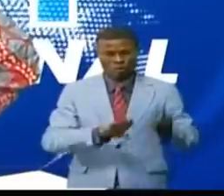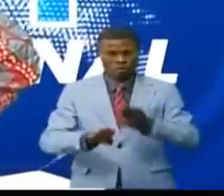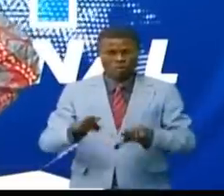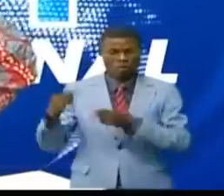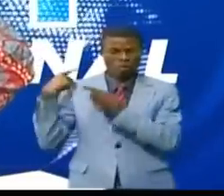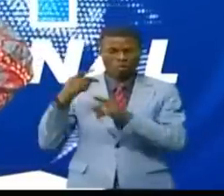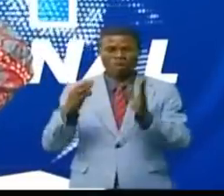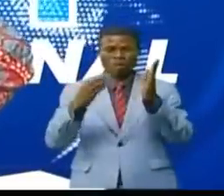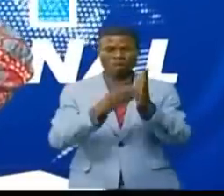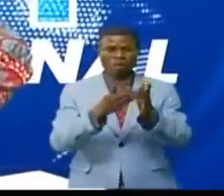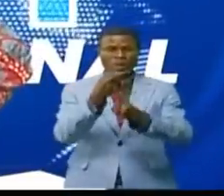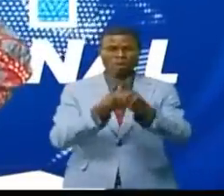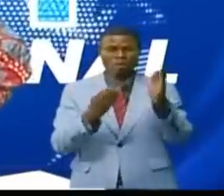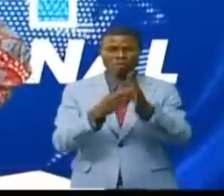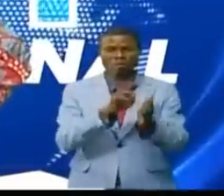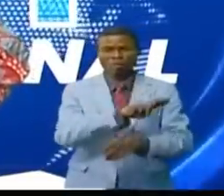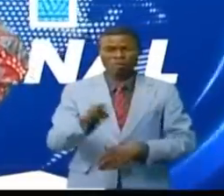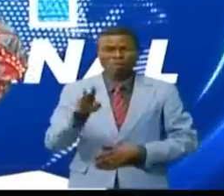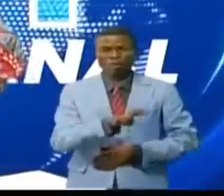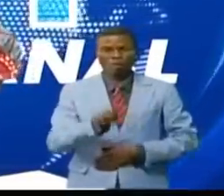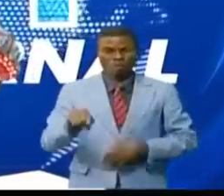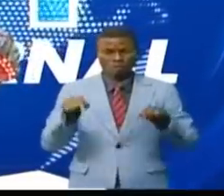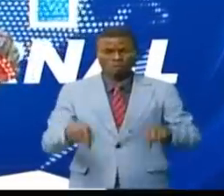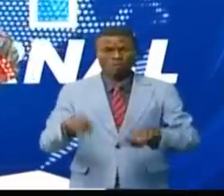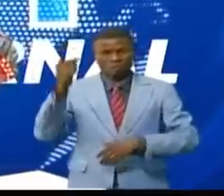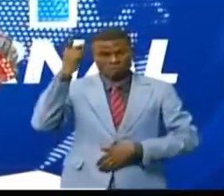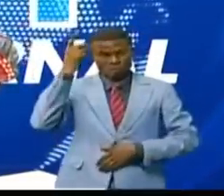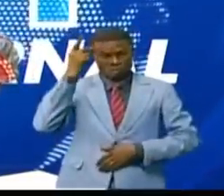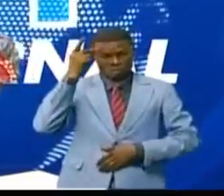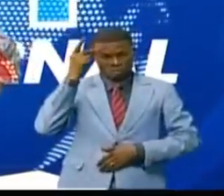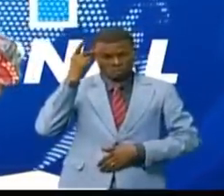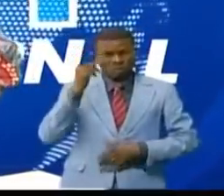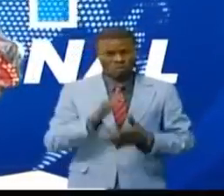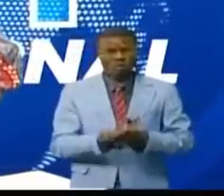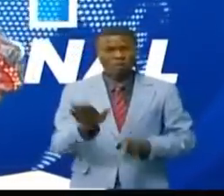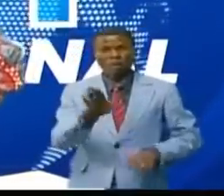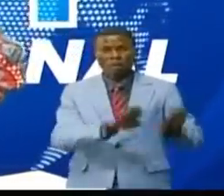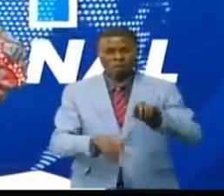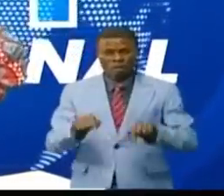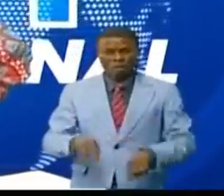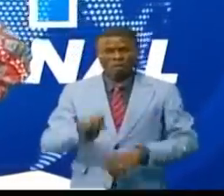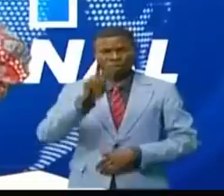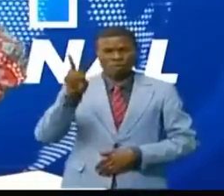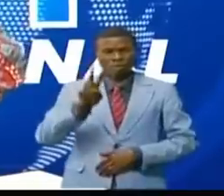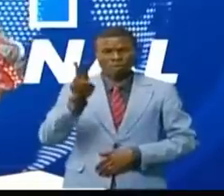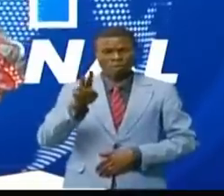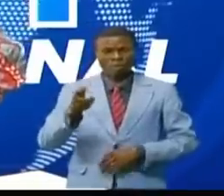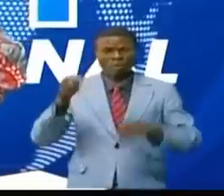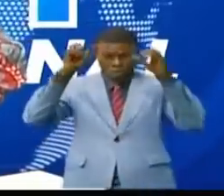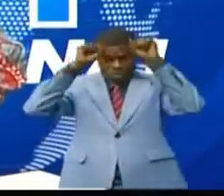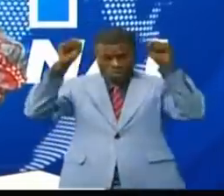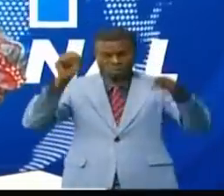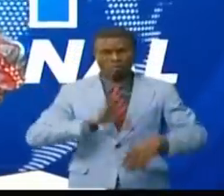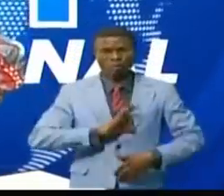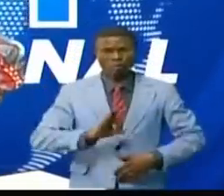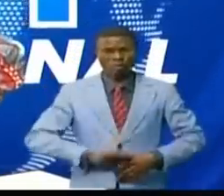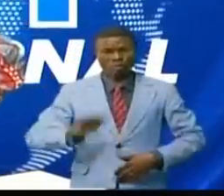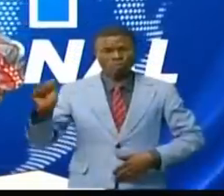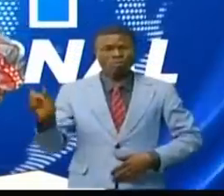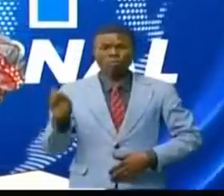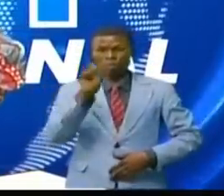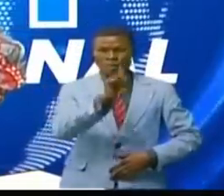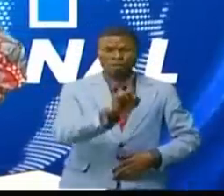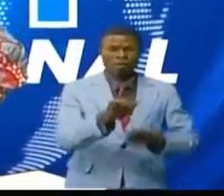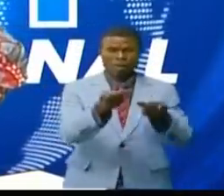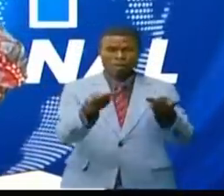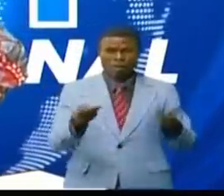le 9 septembre 2022 à Kinshasa. Elle a été portée en terre ce vendredi. Le chef de l'État, Félix-Antoine Tshisekedi Tshilombo,